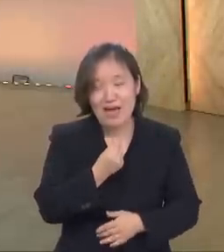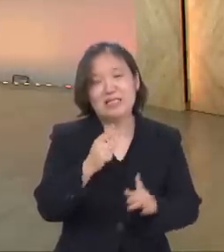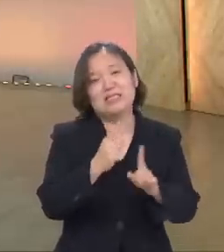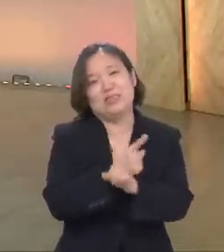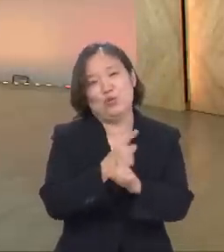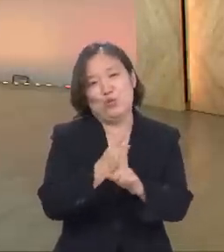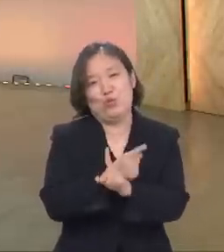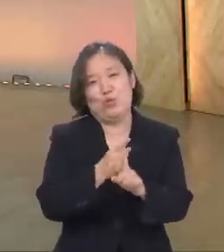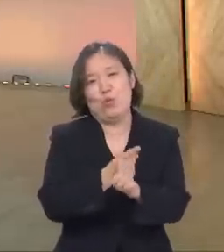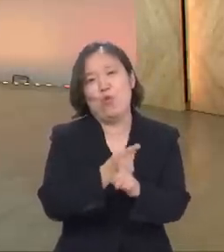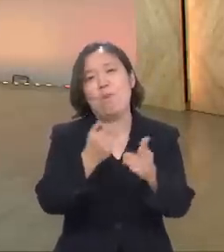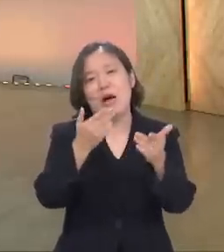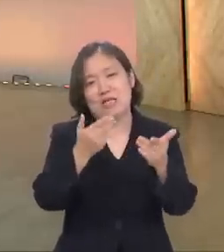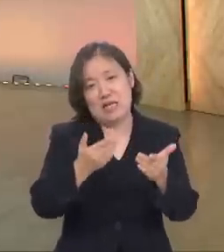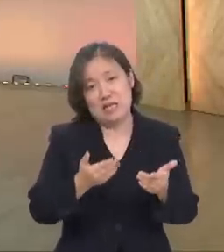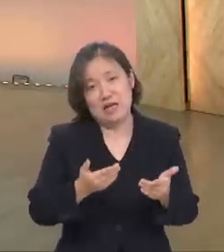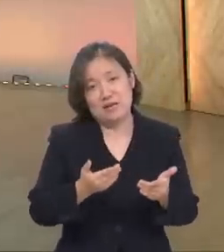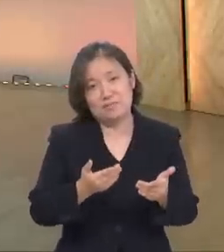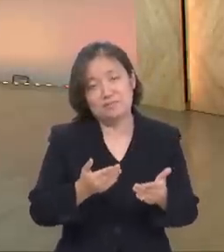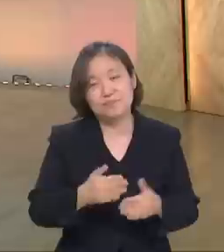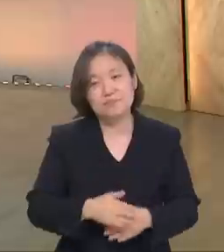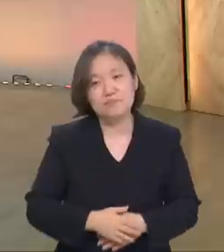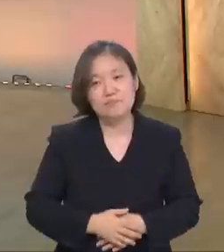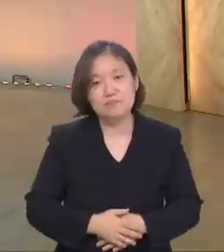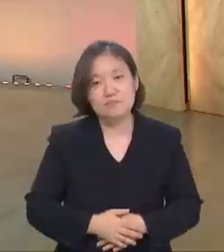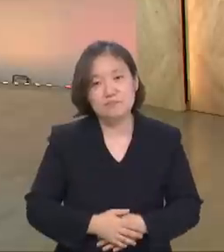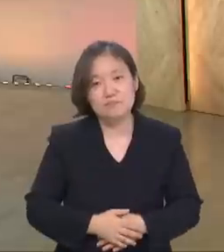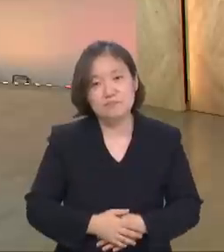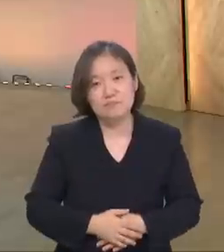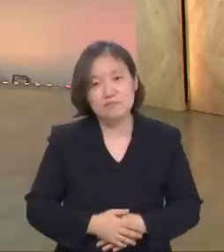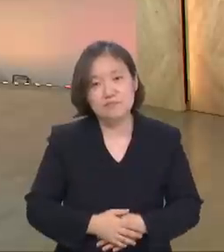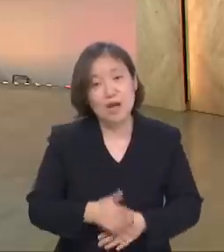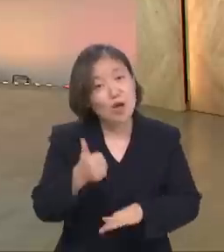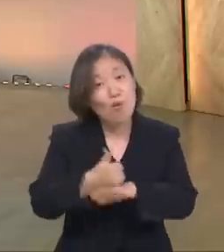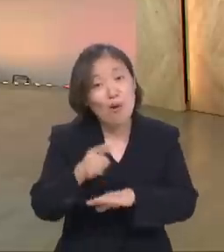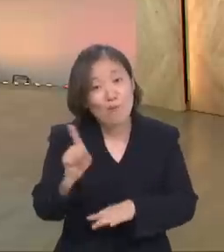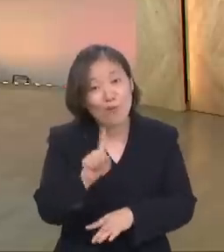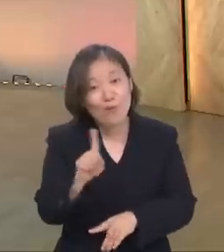치료를 받으면서 어떻게 되었을까요